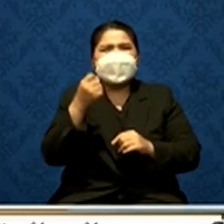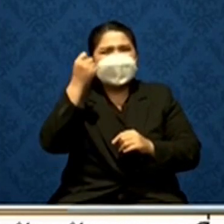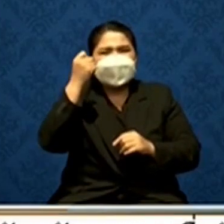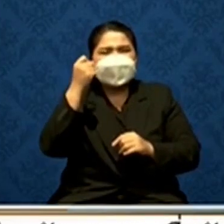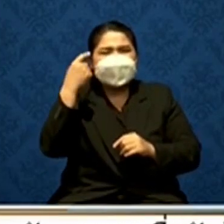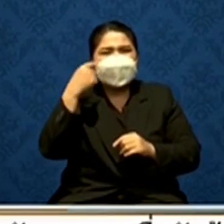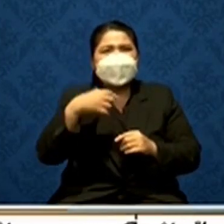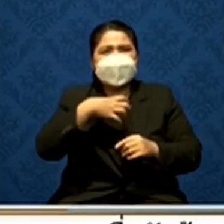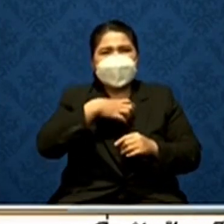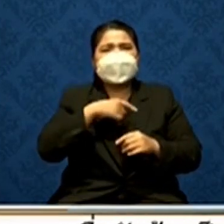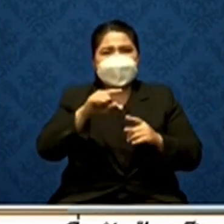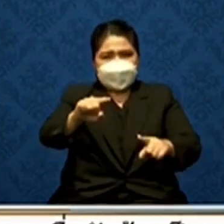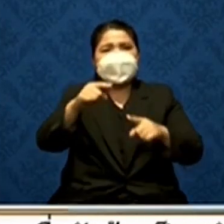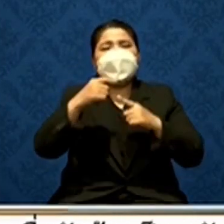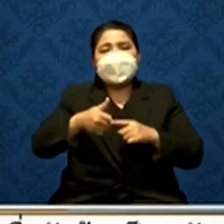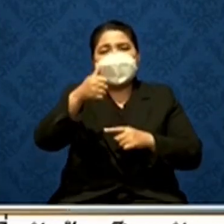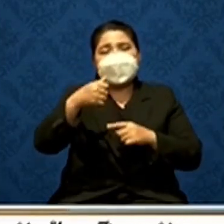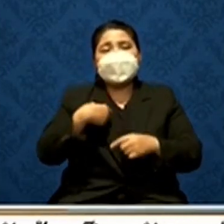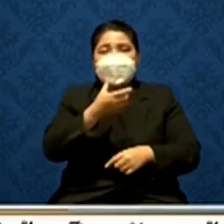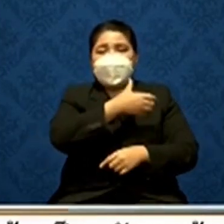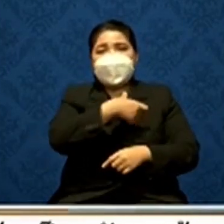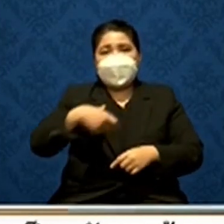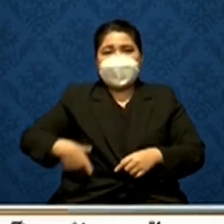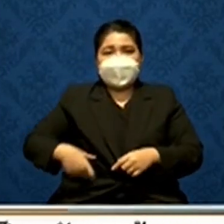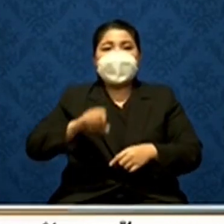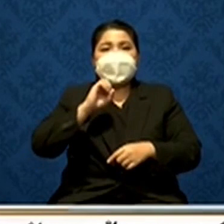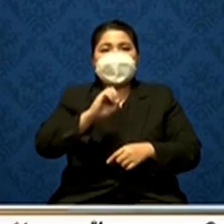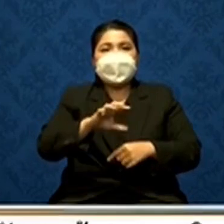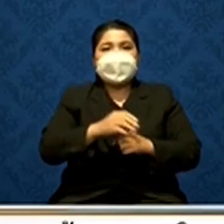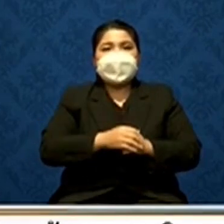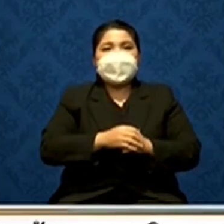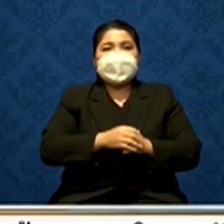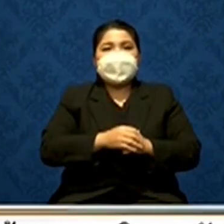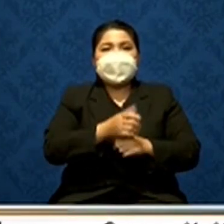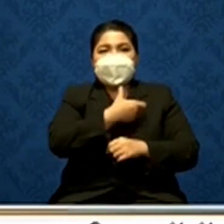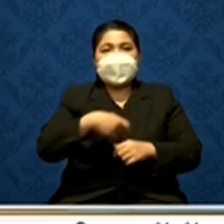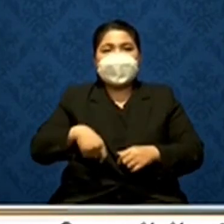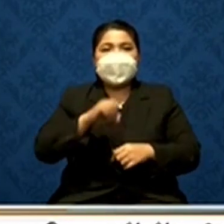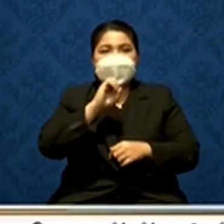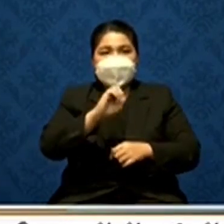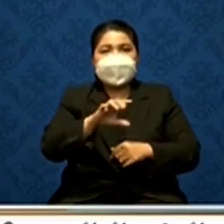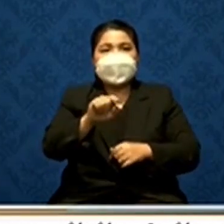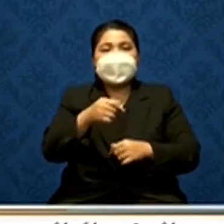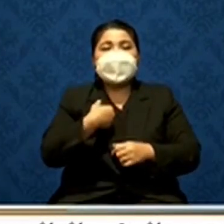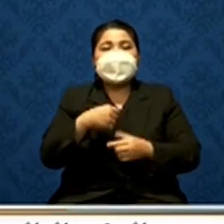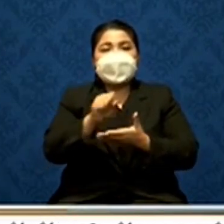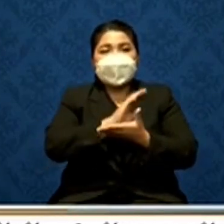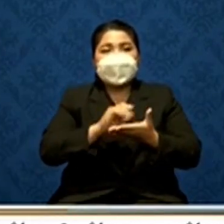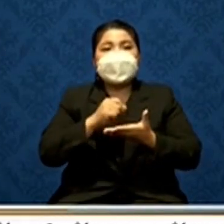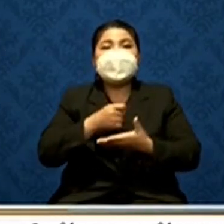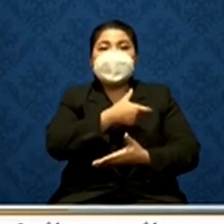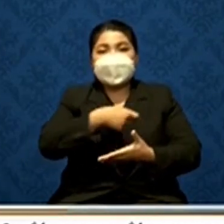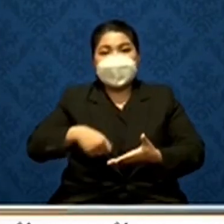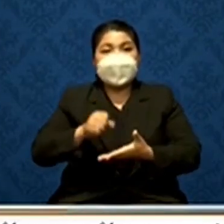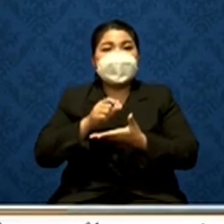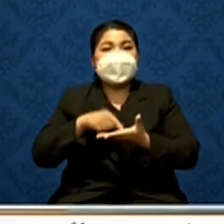เรื่องของแบอ้างสาบันภมากษัทผมเองก็บอกแล้วประเด็ี้ต้องตอบถามวท่ได้ทำคำขอไปถงสัตงงานภาหมาก